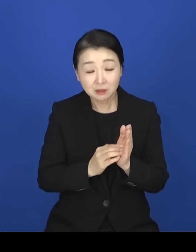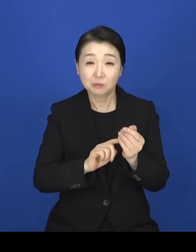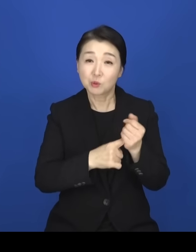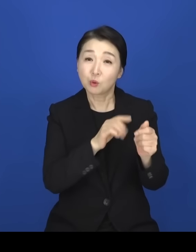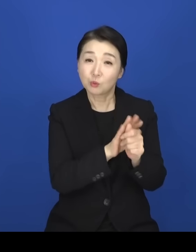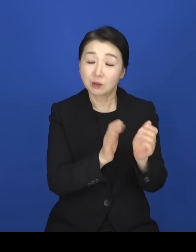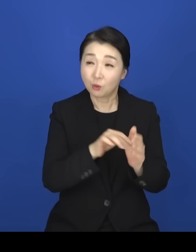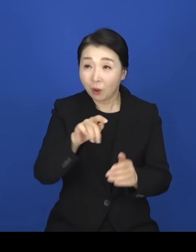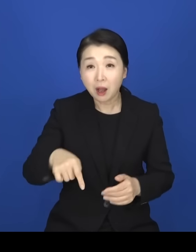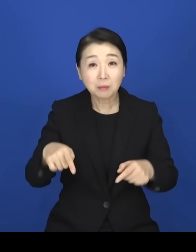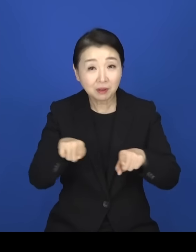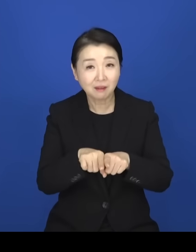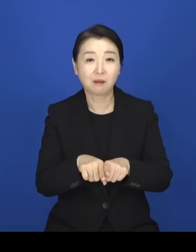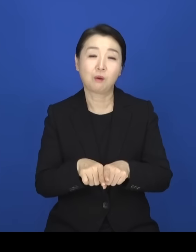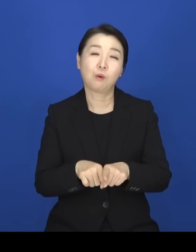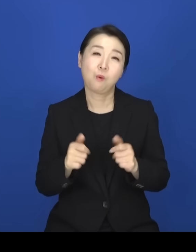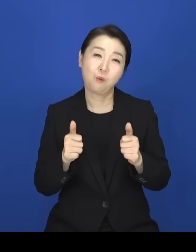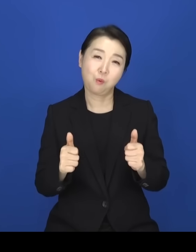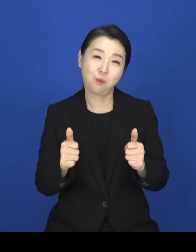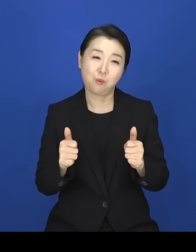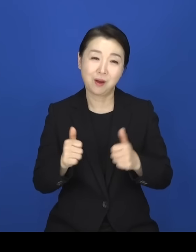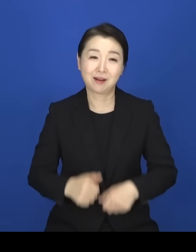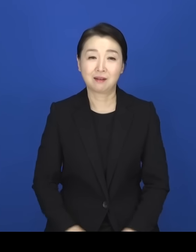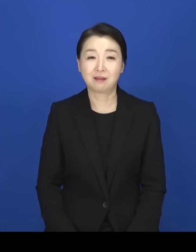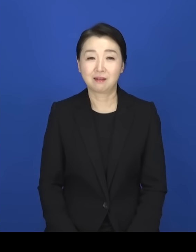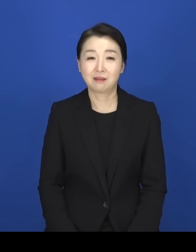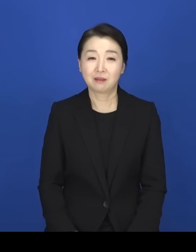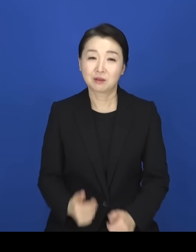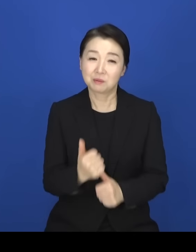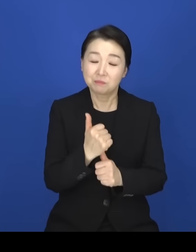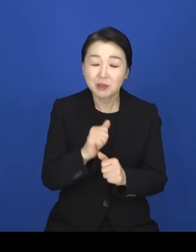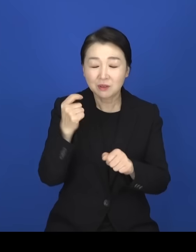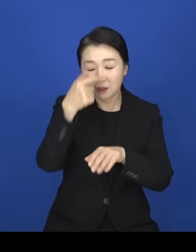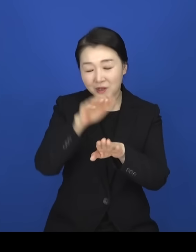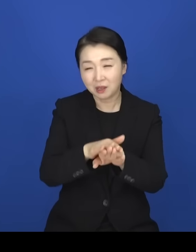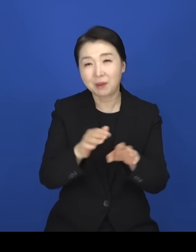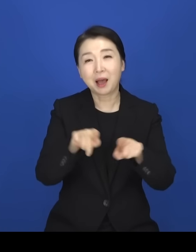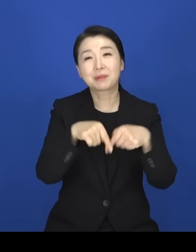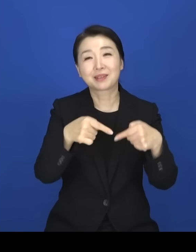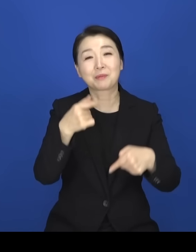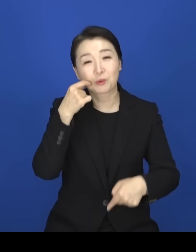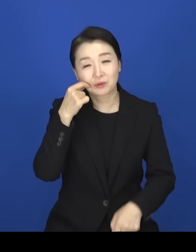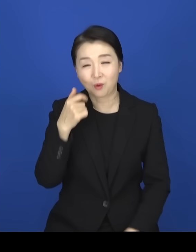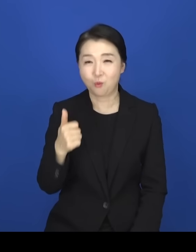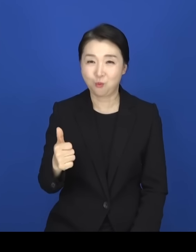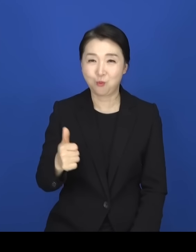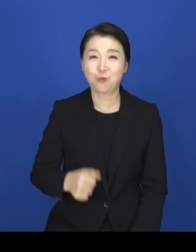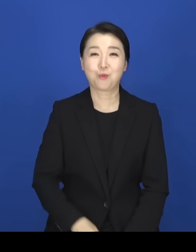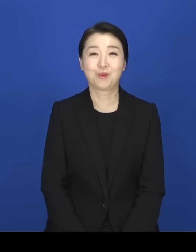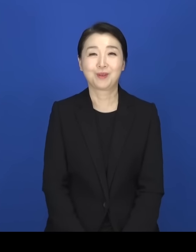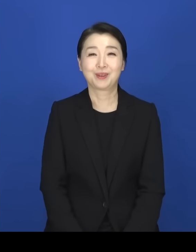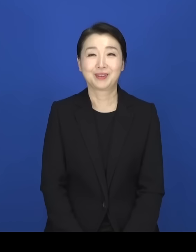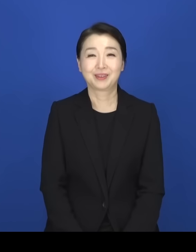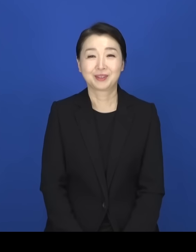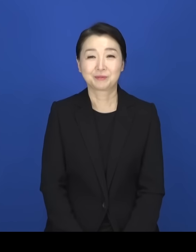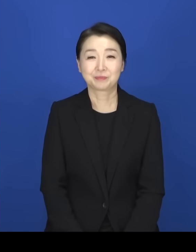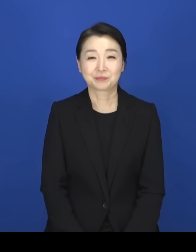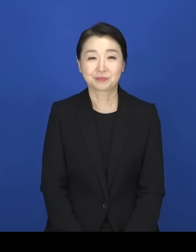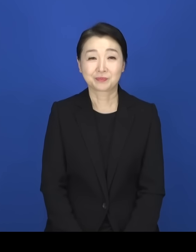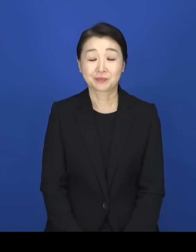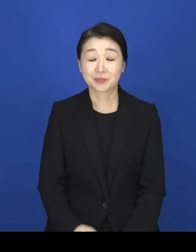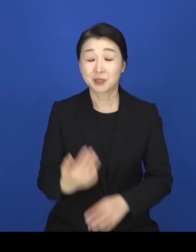매니저네. 아침에 또 대단하다. 기도도 준비하시고. 그 어떤 매니저도 새벽 예배는 안 가요. 안 가죠, 안 가죠. 대단하시네요. 아니 근데 네네. 저희가 지난번 이민우